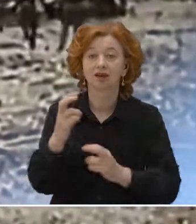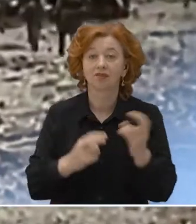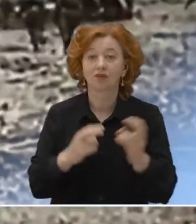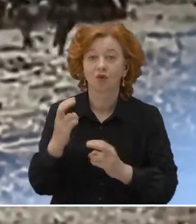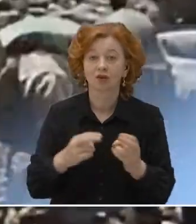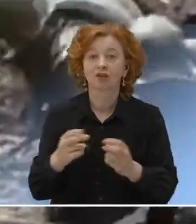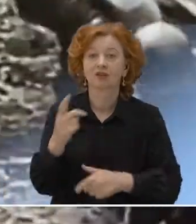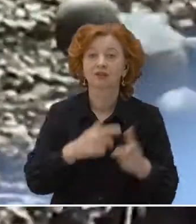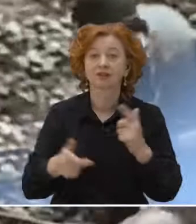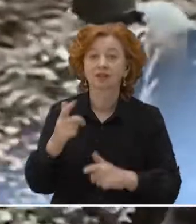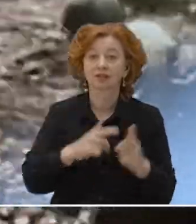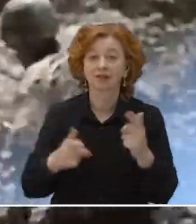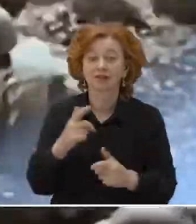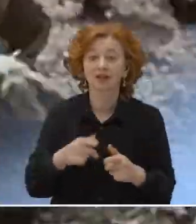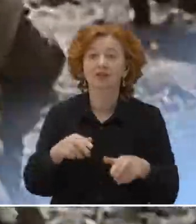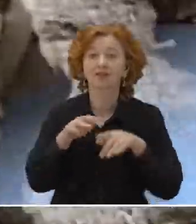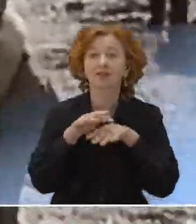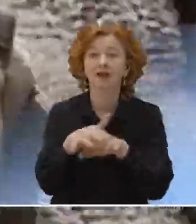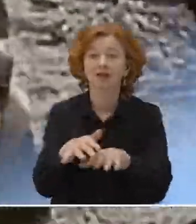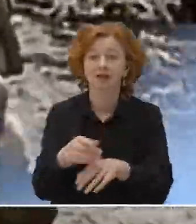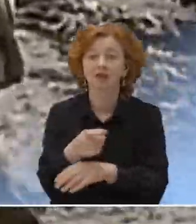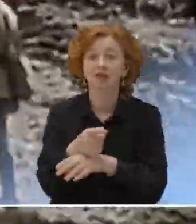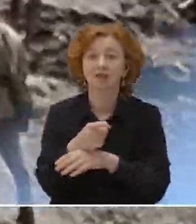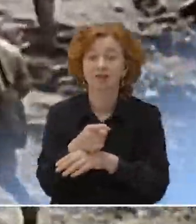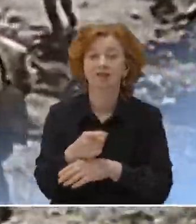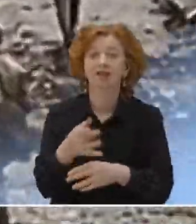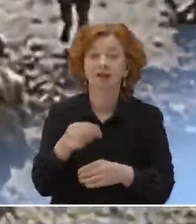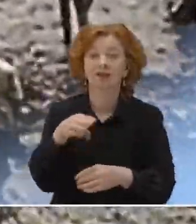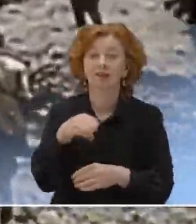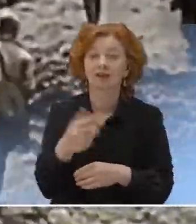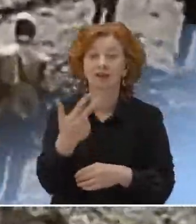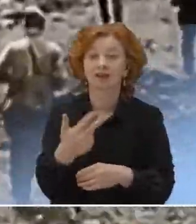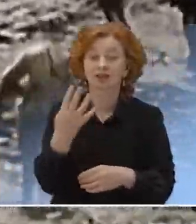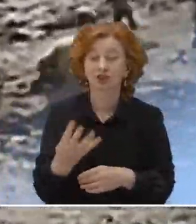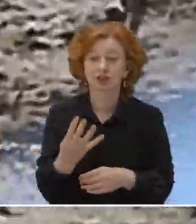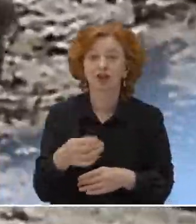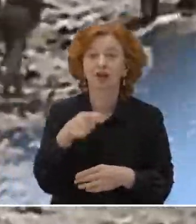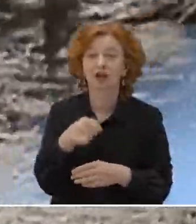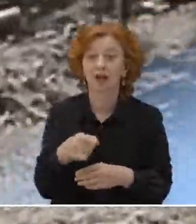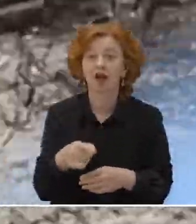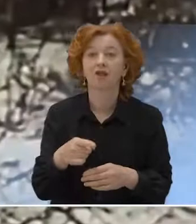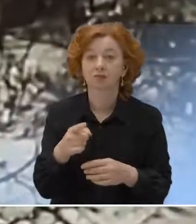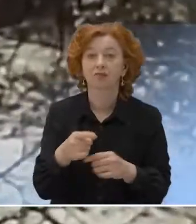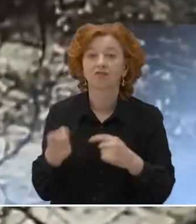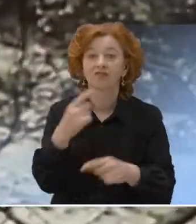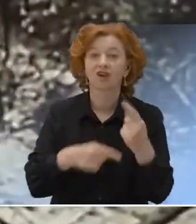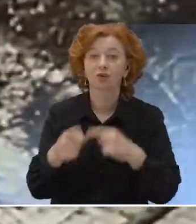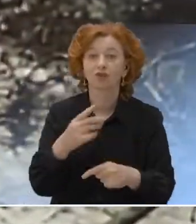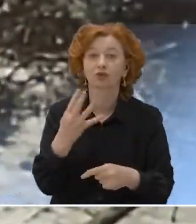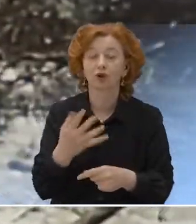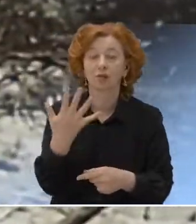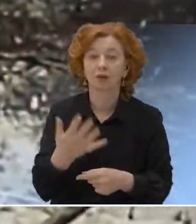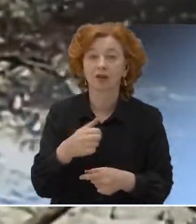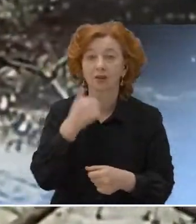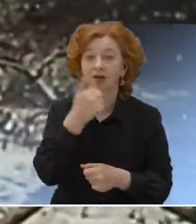где изготавливались знаменитые танки Т-34. Демобилизовался он в декабре